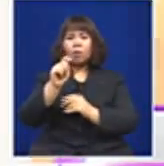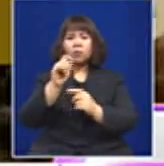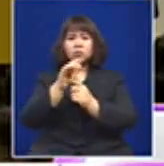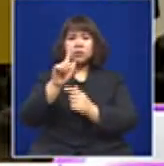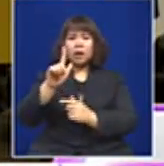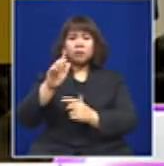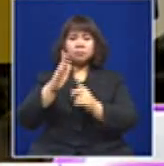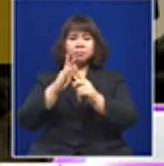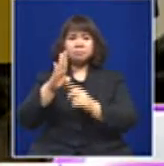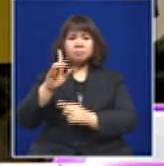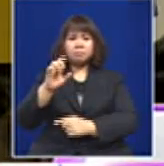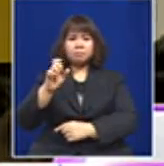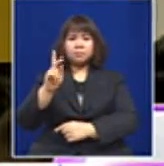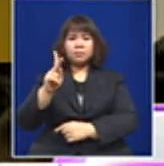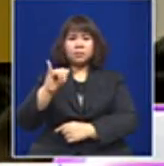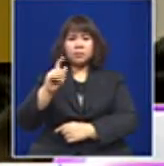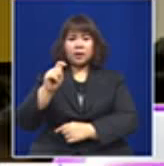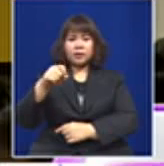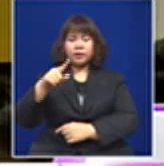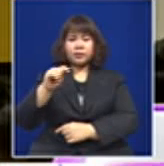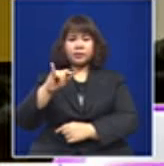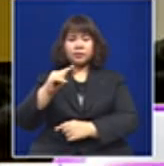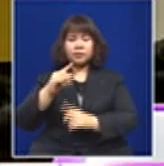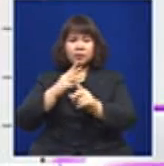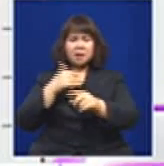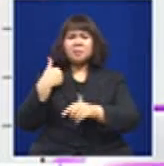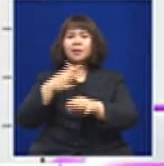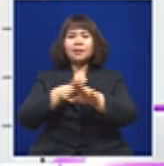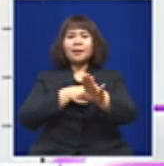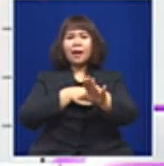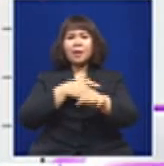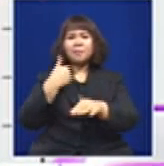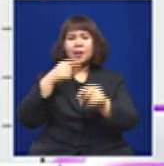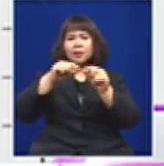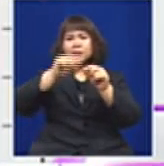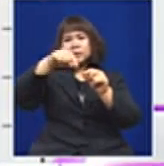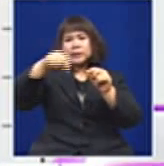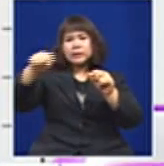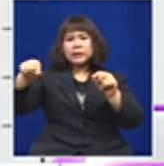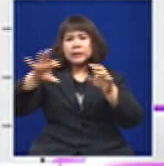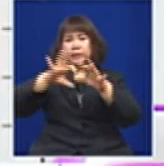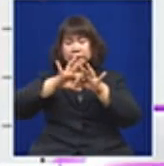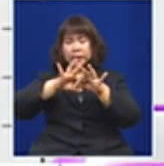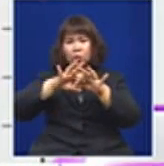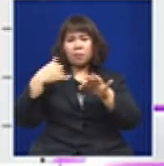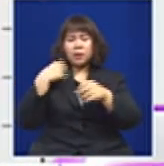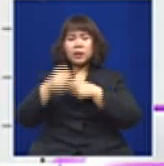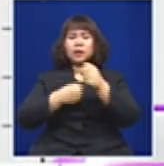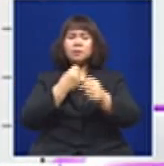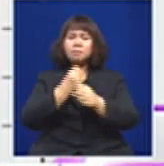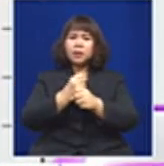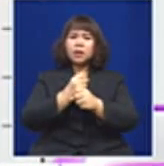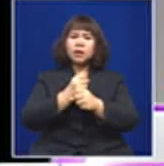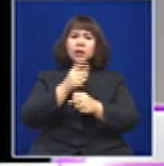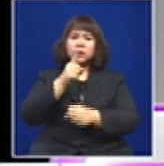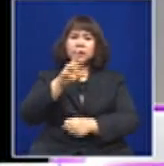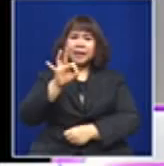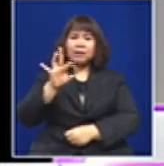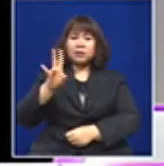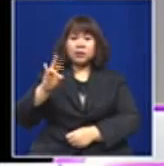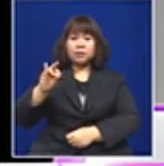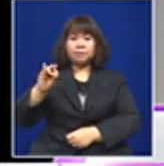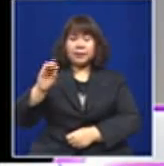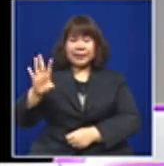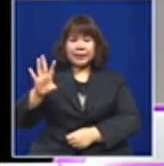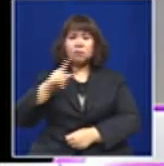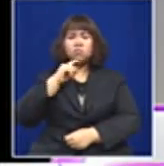ไอน์สไตน์เมื่อปี1906ซึ่งมีการตรวจจับคลื่นความโน้มถ่วงทางอ้อมได้เมื่อปี1974และจ